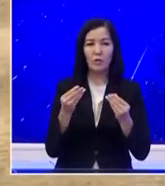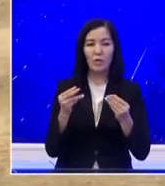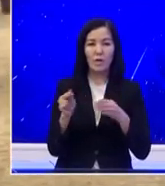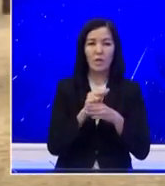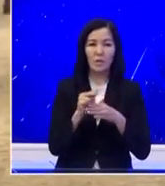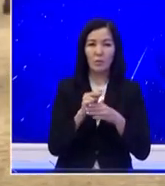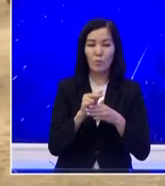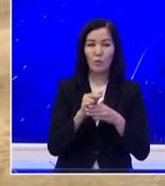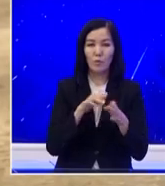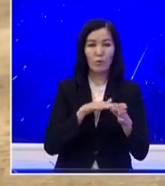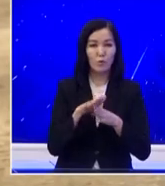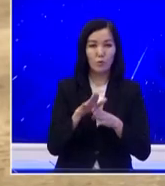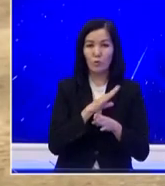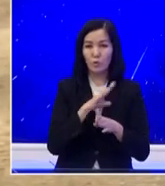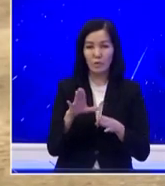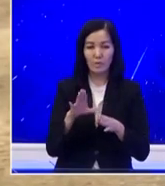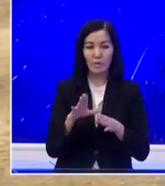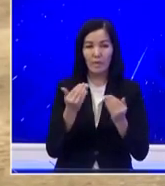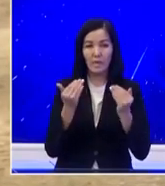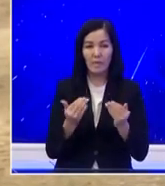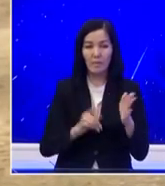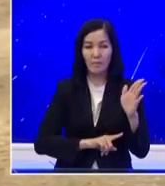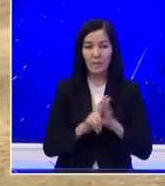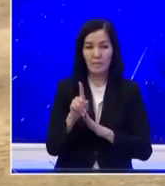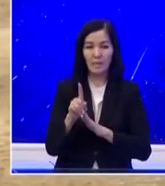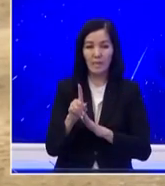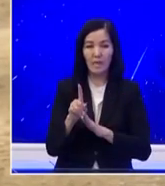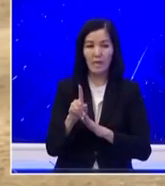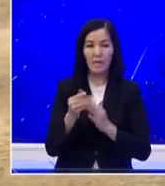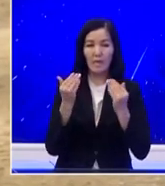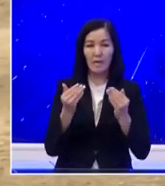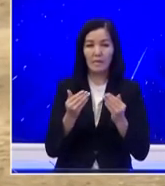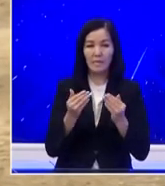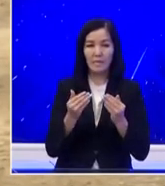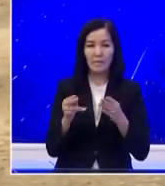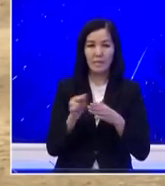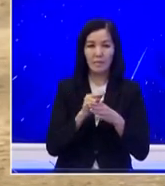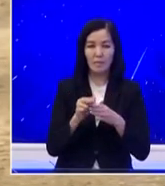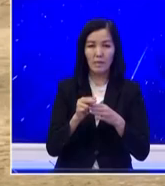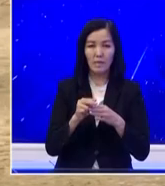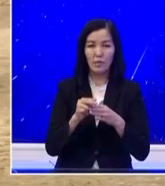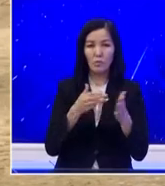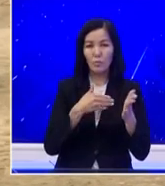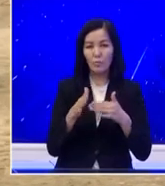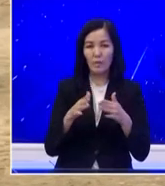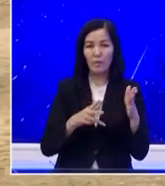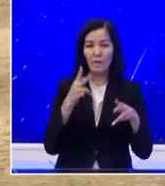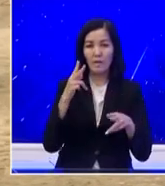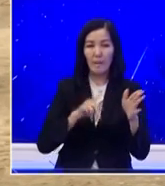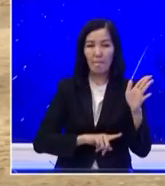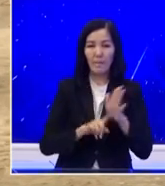жасалынбаған күрделі жөндеу жұмыстары жүріп жатыр. Енді демонтаж жұмыстарының бәрі аяқталды. Дегенмен қазір мердігер